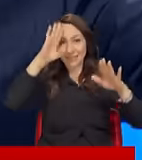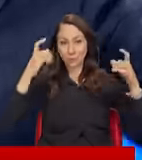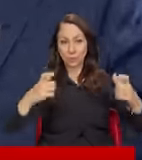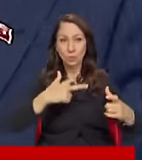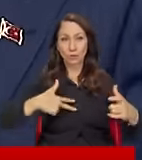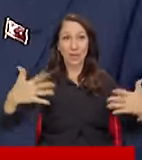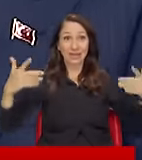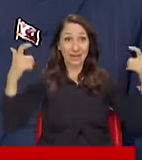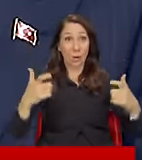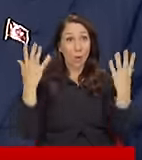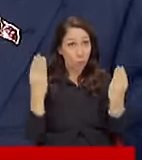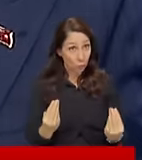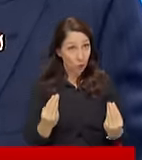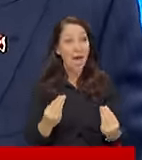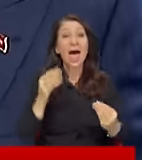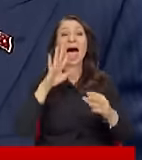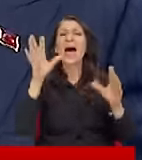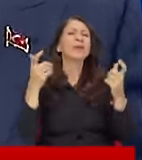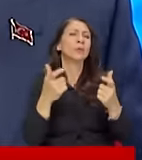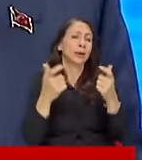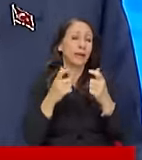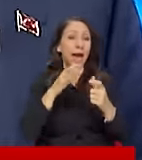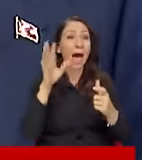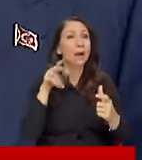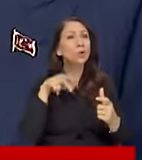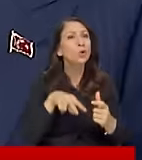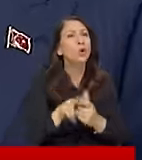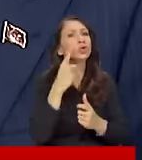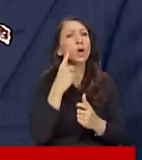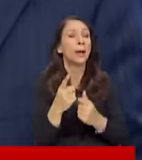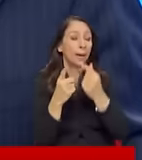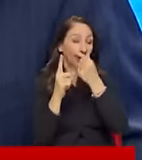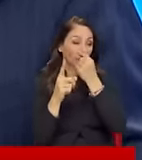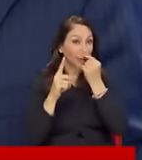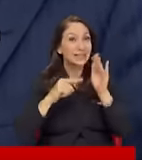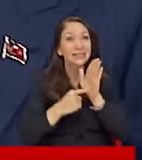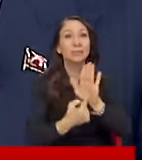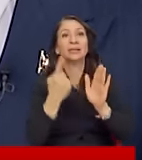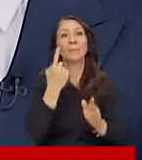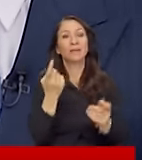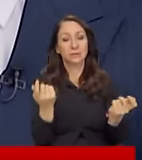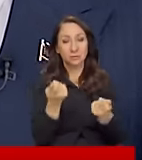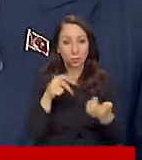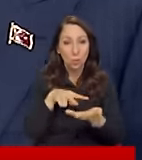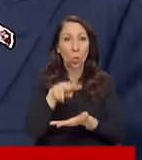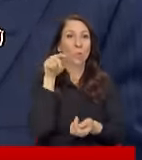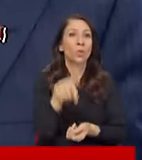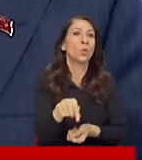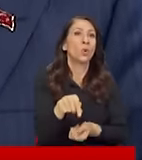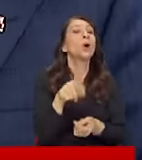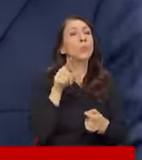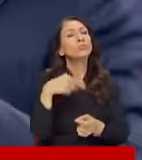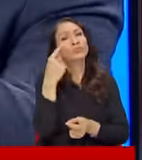Büyükşehir Belediyesi olduğu, her açıdan, her yürüdüğü yol açısından bunu ispat eden bir yolculuk tarifi. O